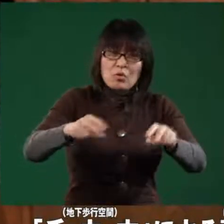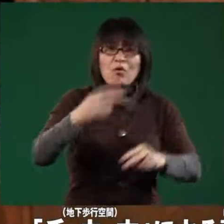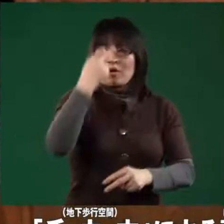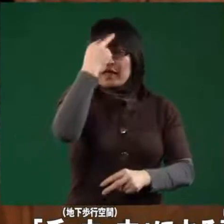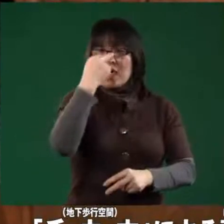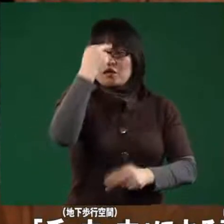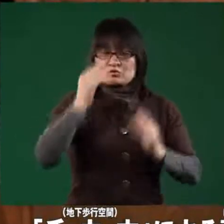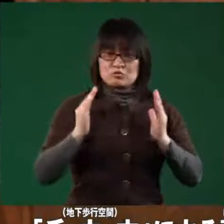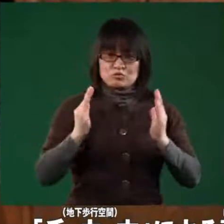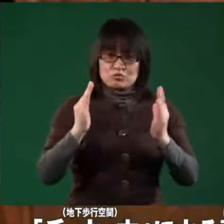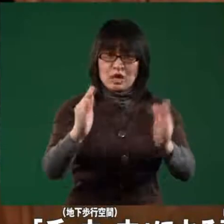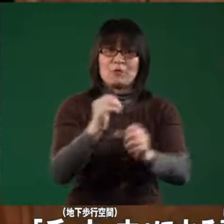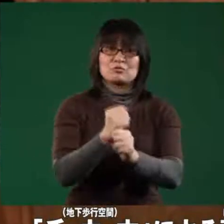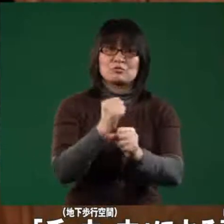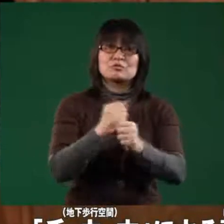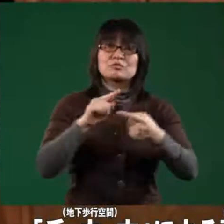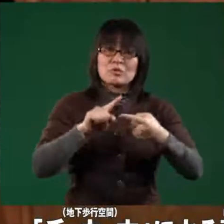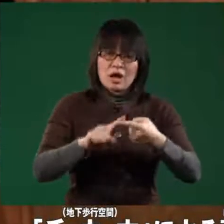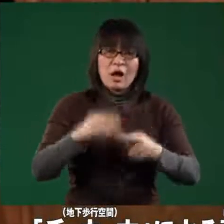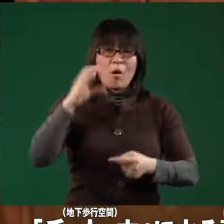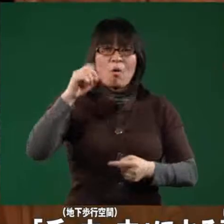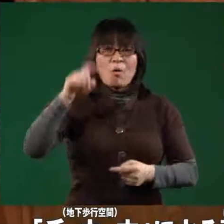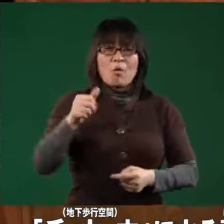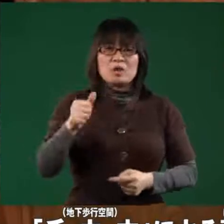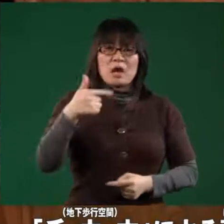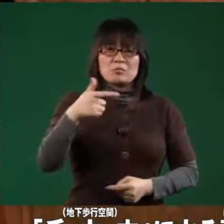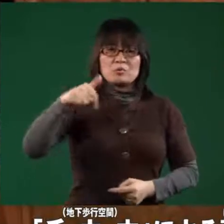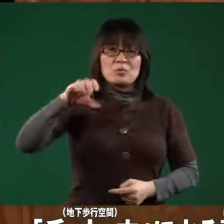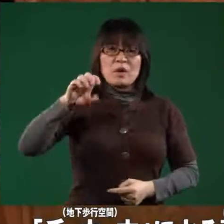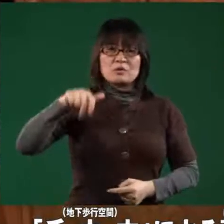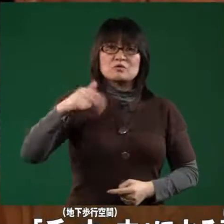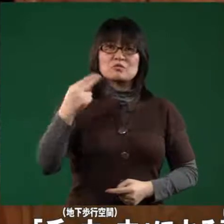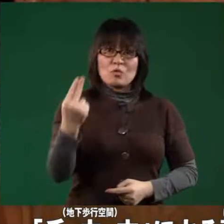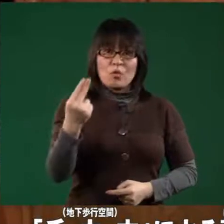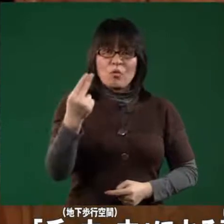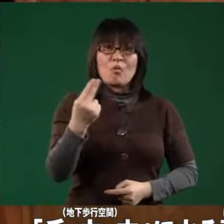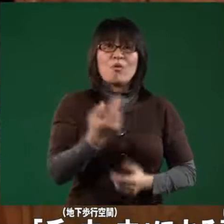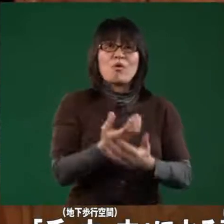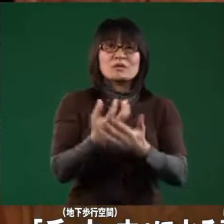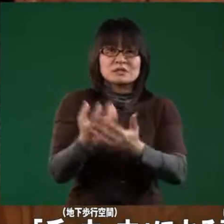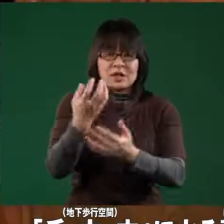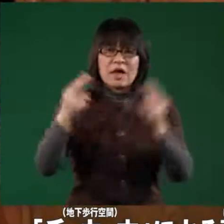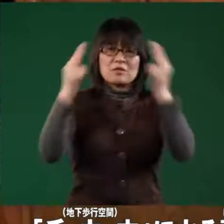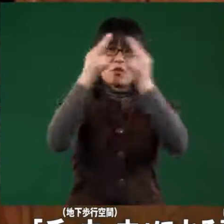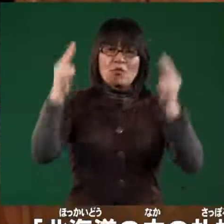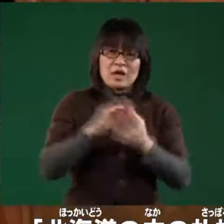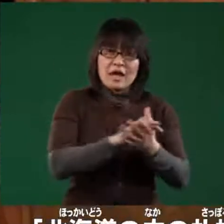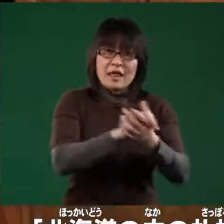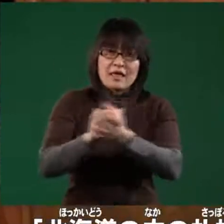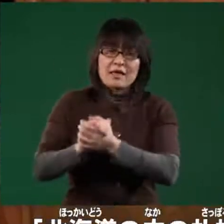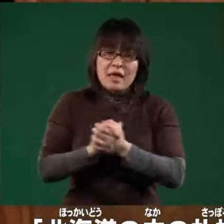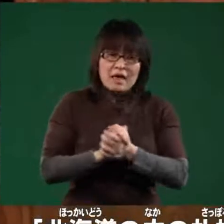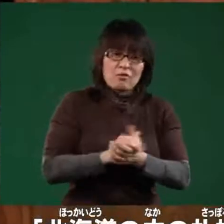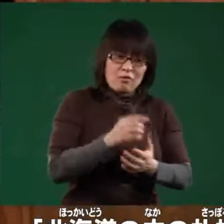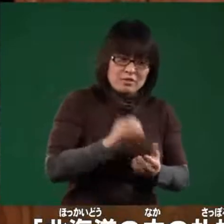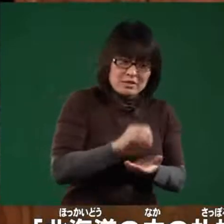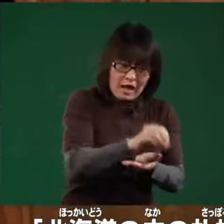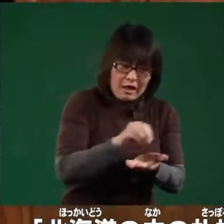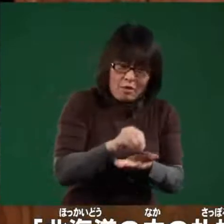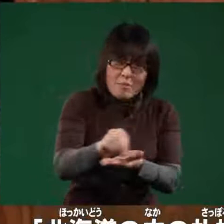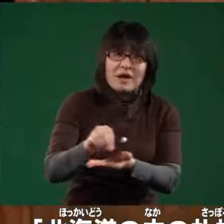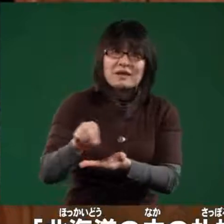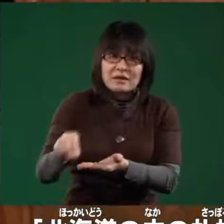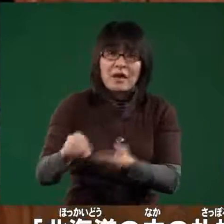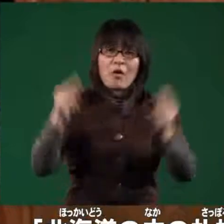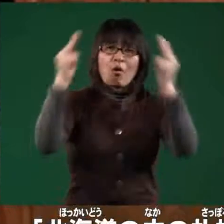作って、あるいはオータムフェストを起こして、道内連携の種をまき、北海道の中の札